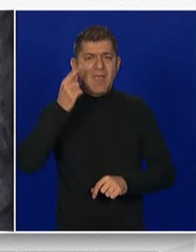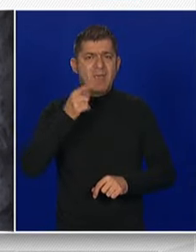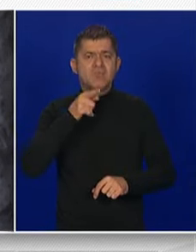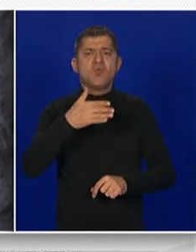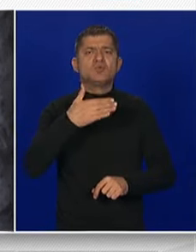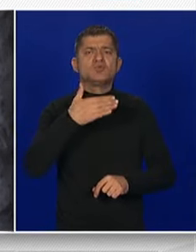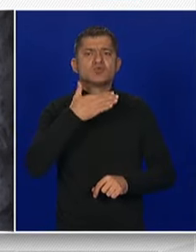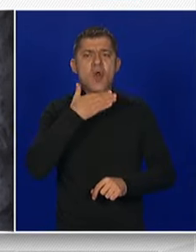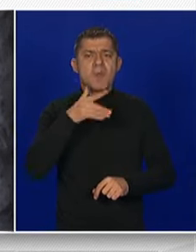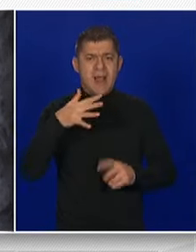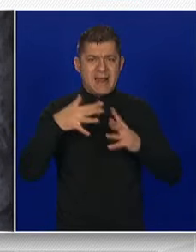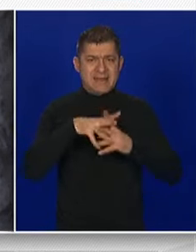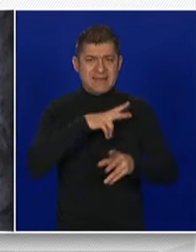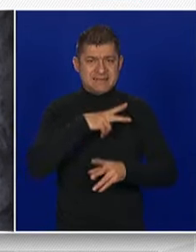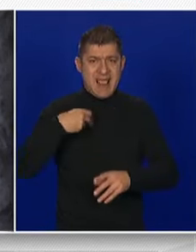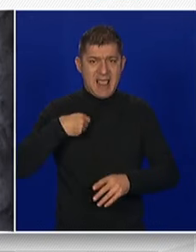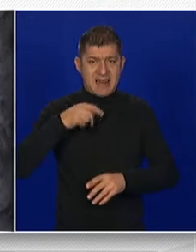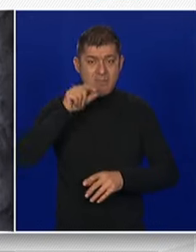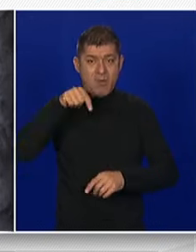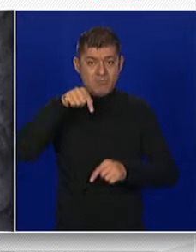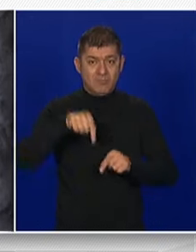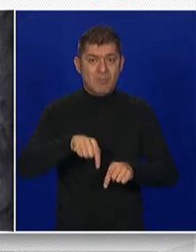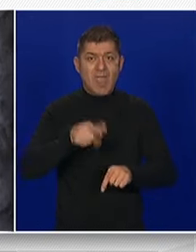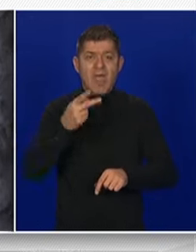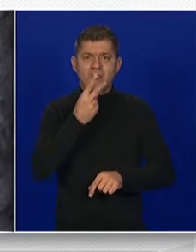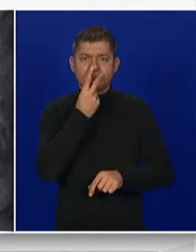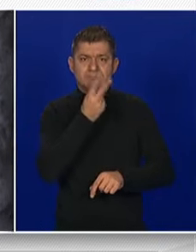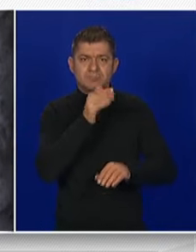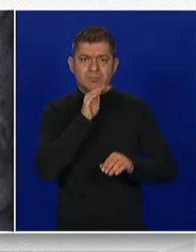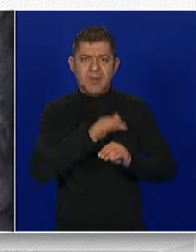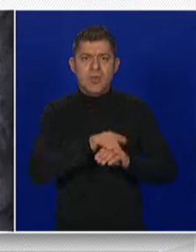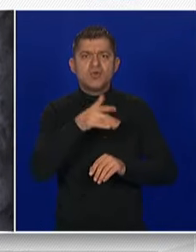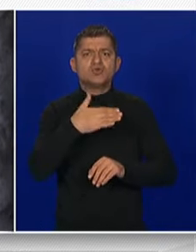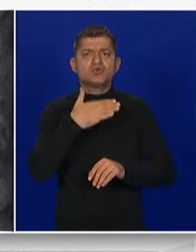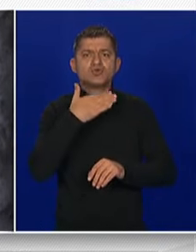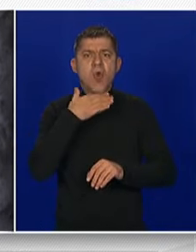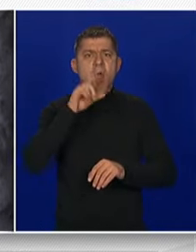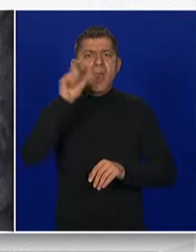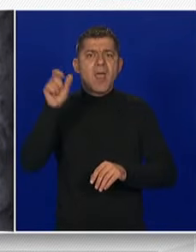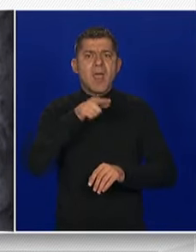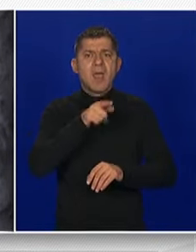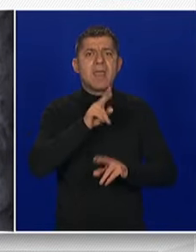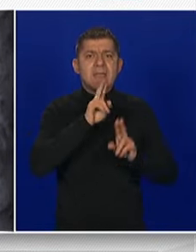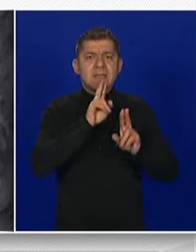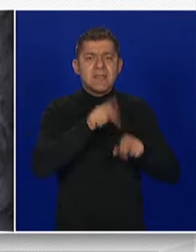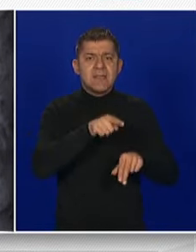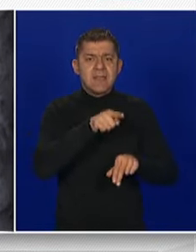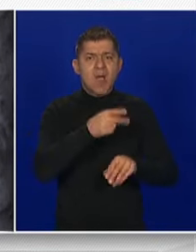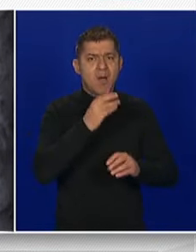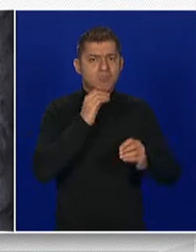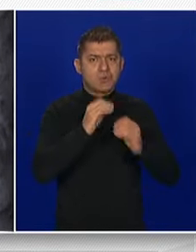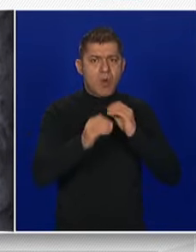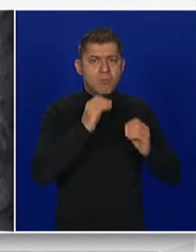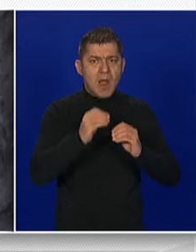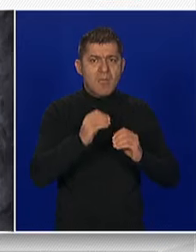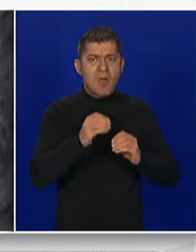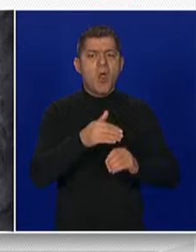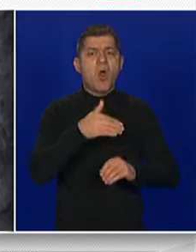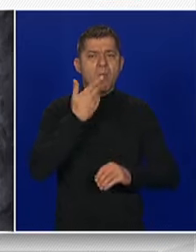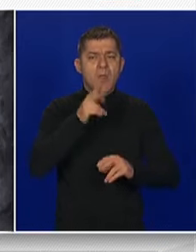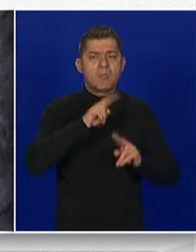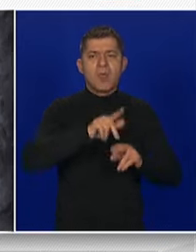školama u gradu Zagrebu. Ako se negdje uoči da škole potencijalno jesu problem, provodit će se to i na drugim